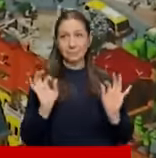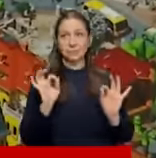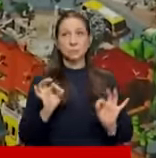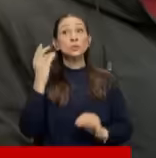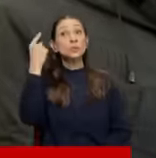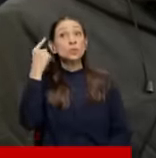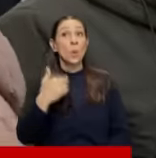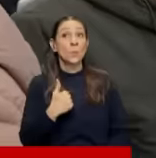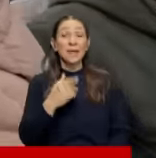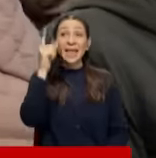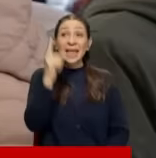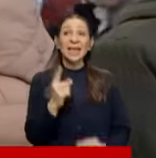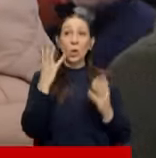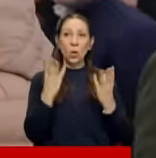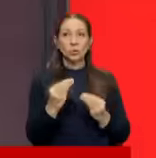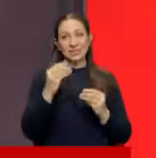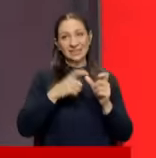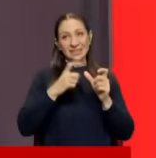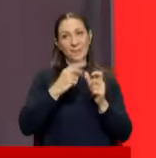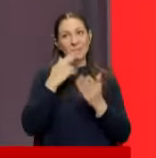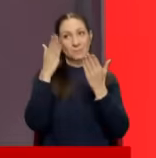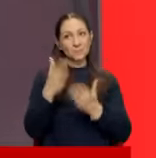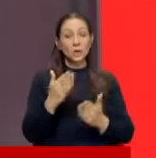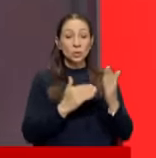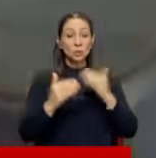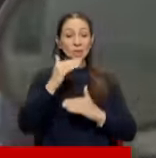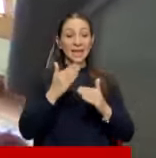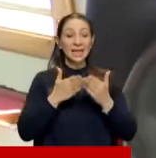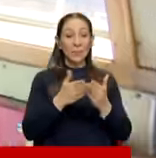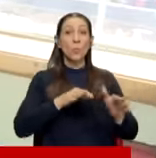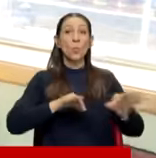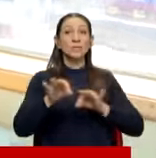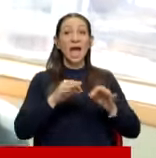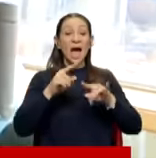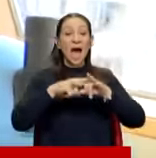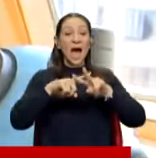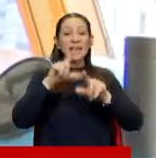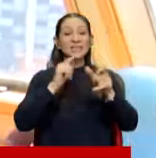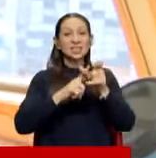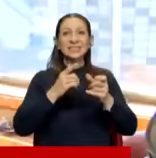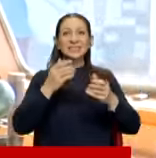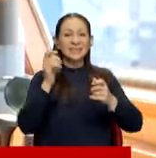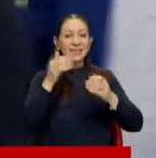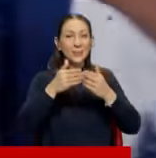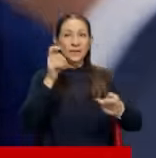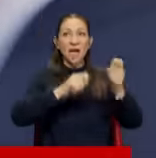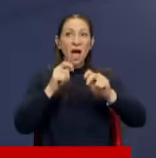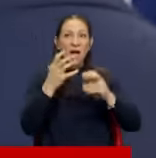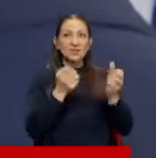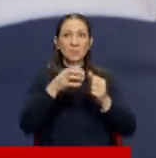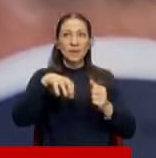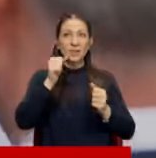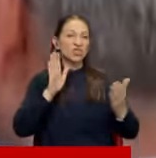gerektiğini düşünüyorum ilkleri gerçekleştirdi Sinem dedetaş yüksek gemi mühendisi Haliç tersanesi'nin AVM projesine karşı